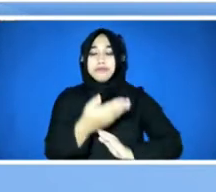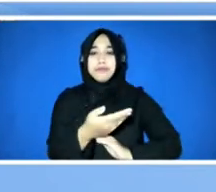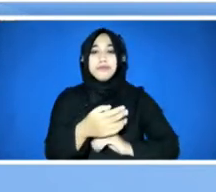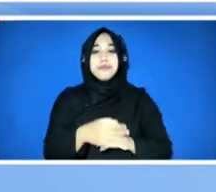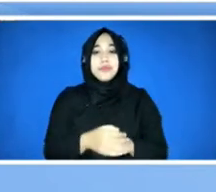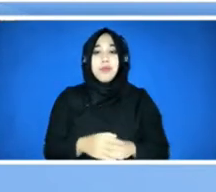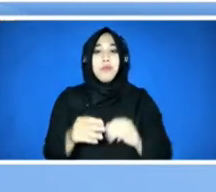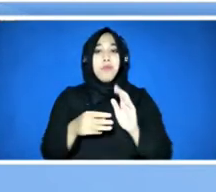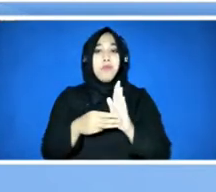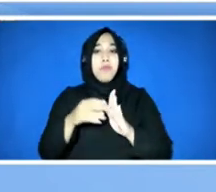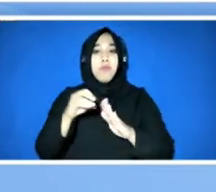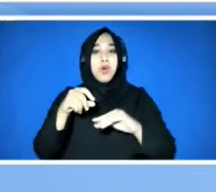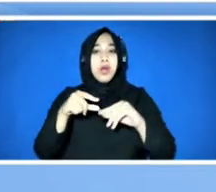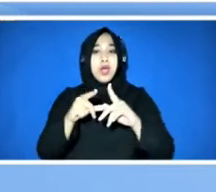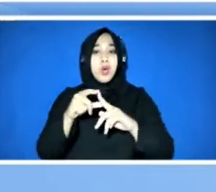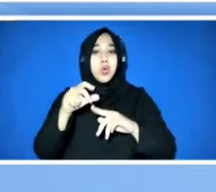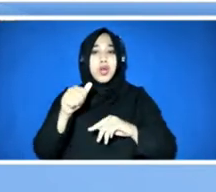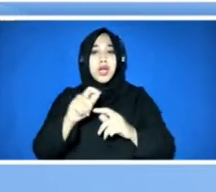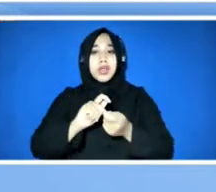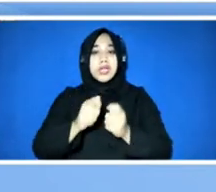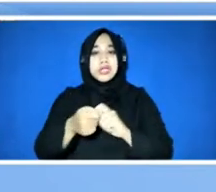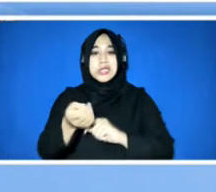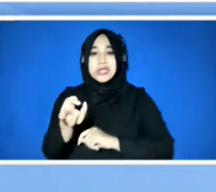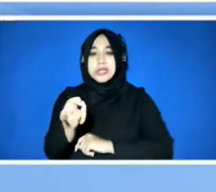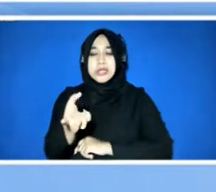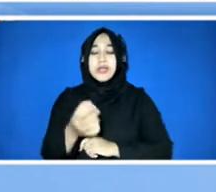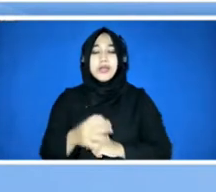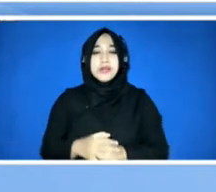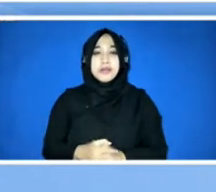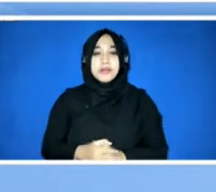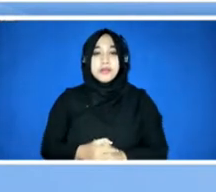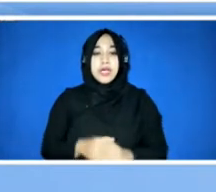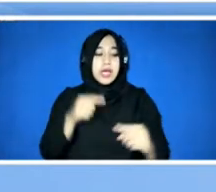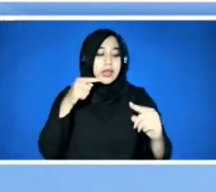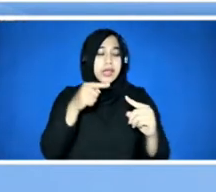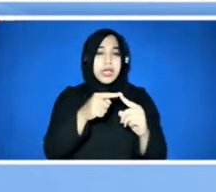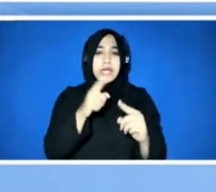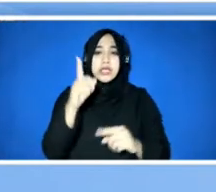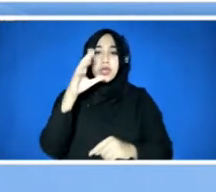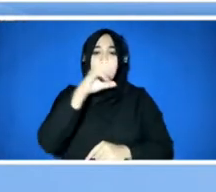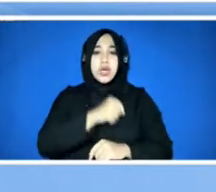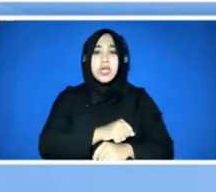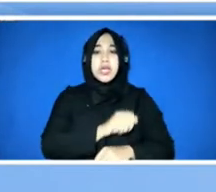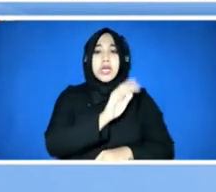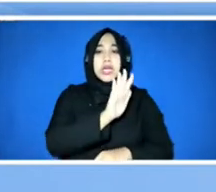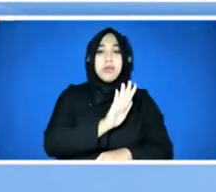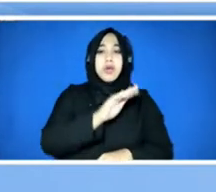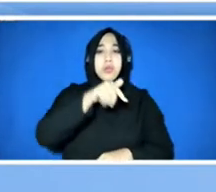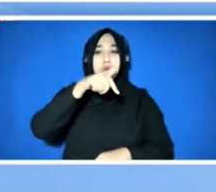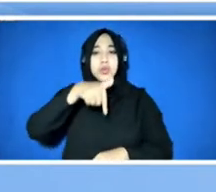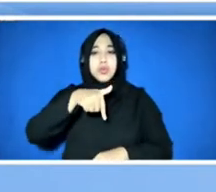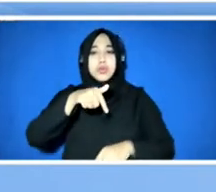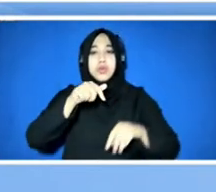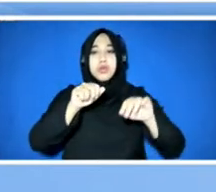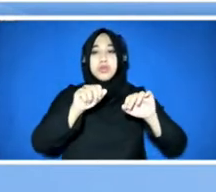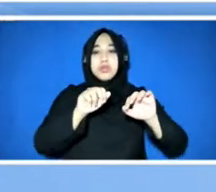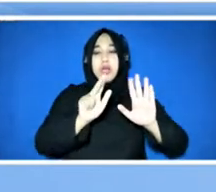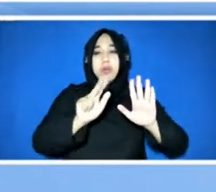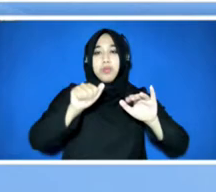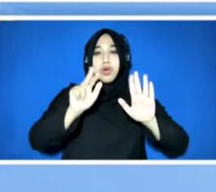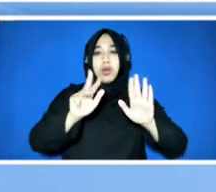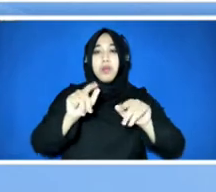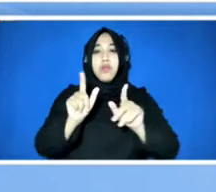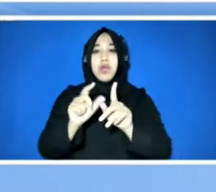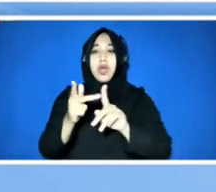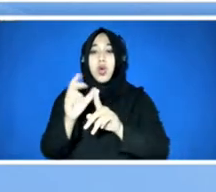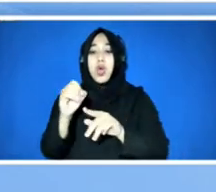molecular testing itu sedikit ya. Target per hari kita 5788 kalau menurut WHO. Tapi